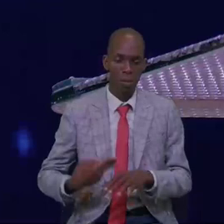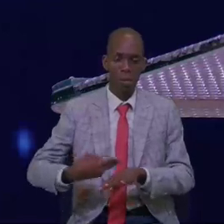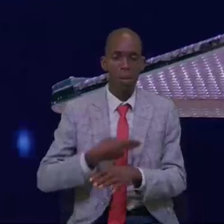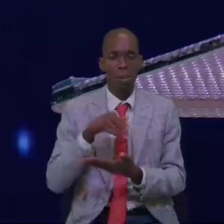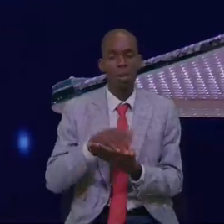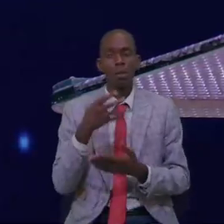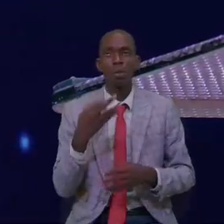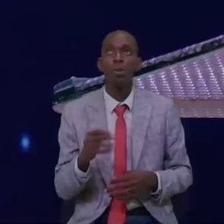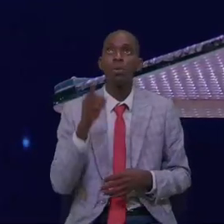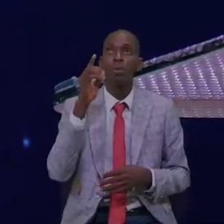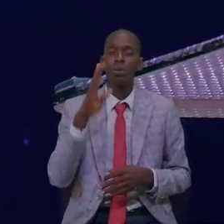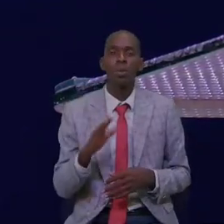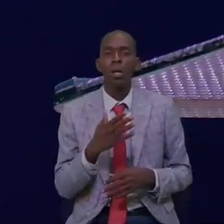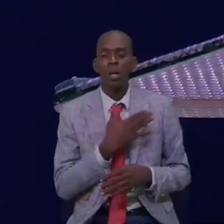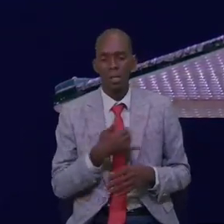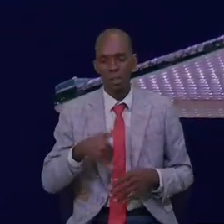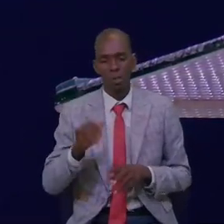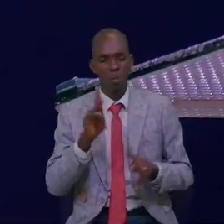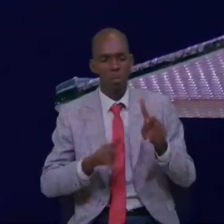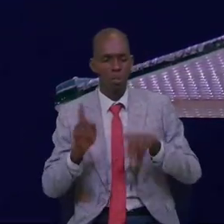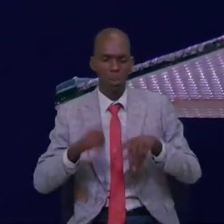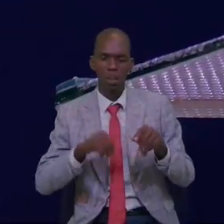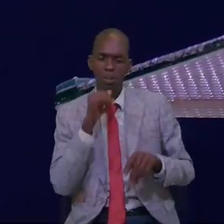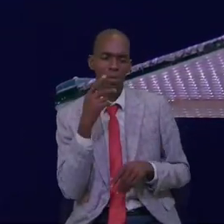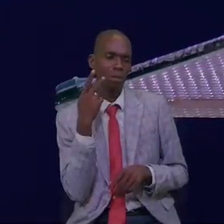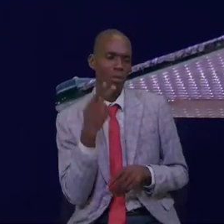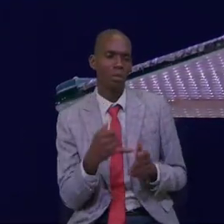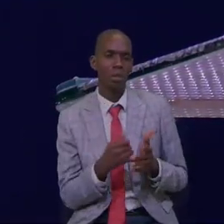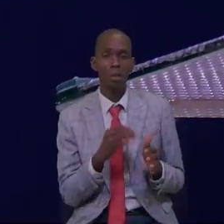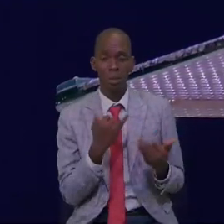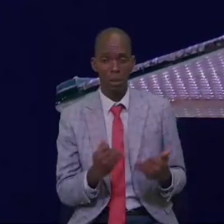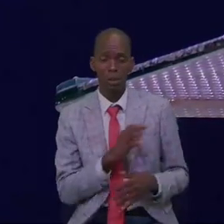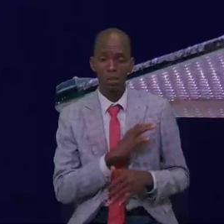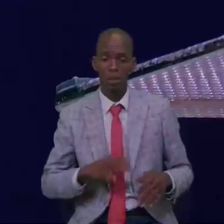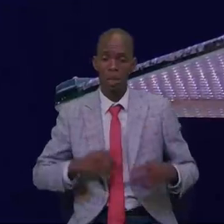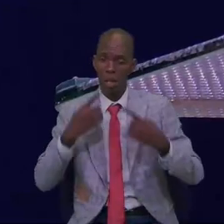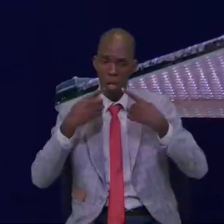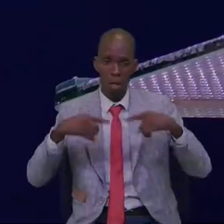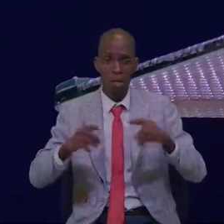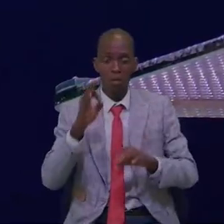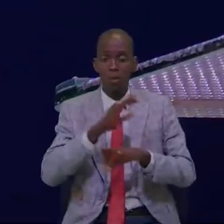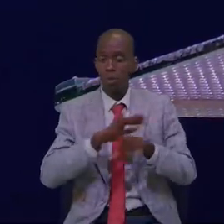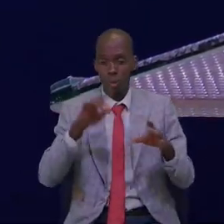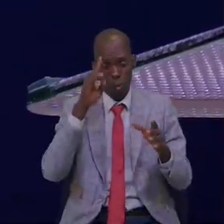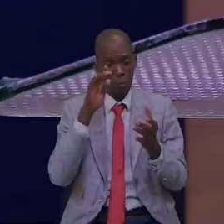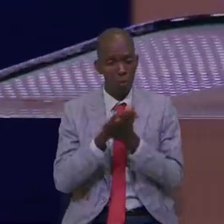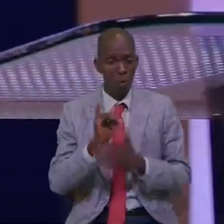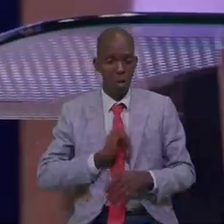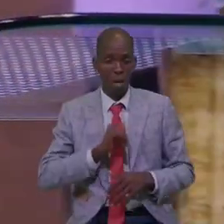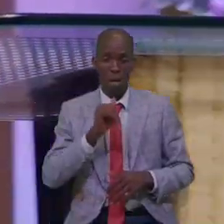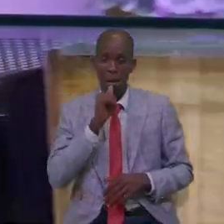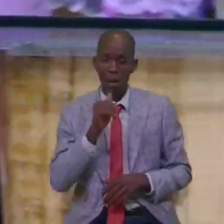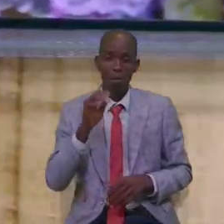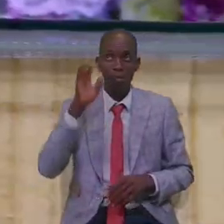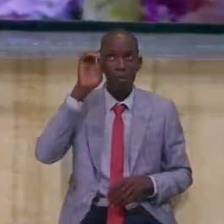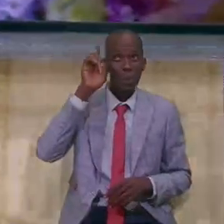ne pouvait pas le voir. Et Jésus a dit, si vous ne croyez pas que je suis, vous mourrez dans vos péchés.